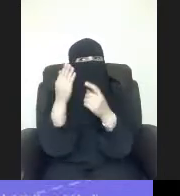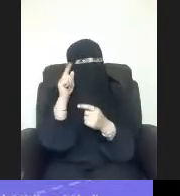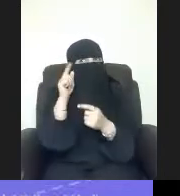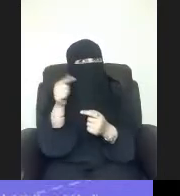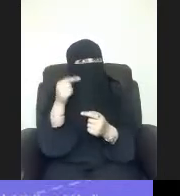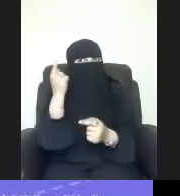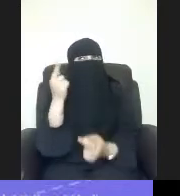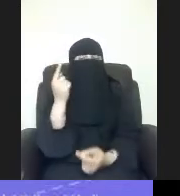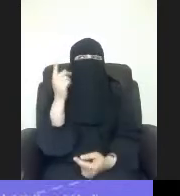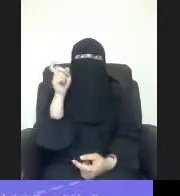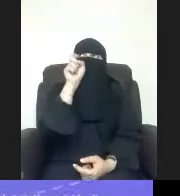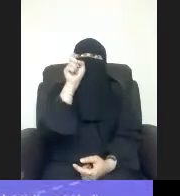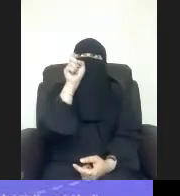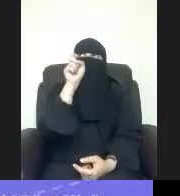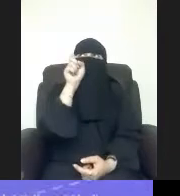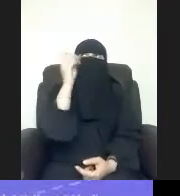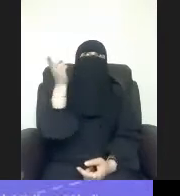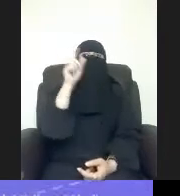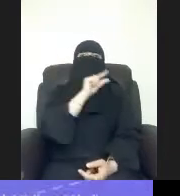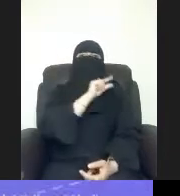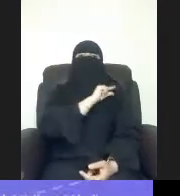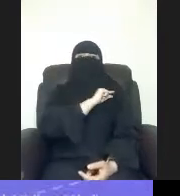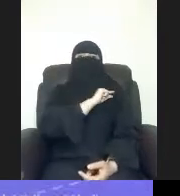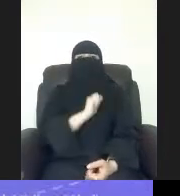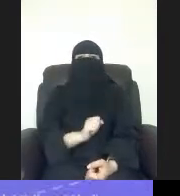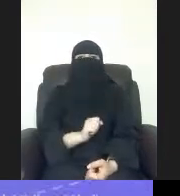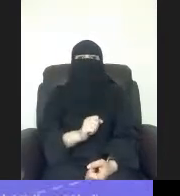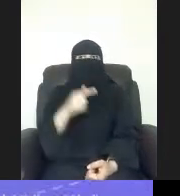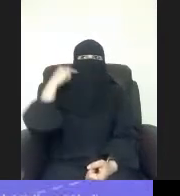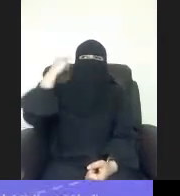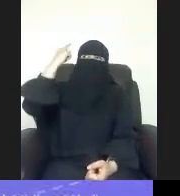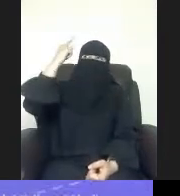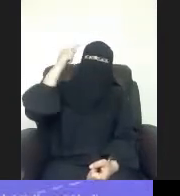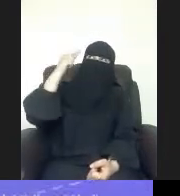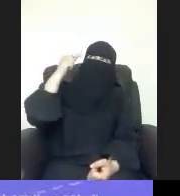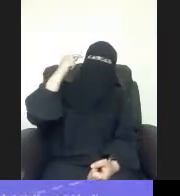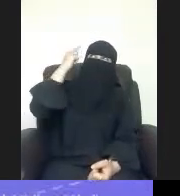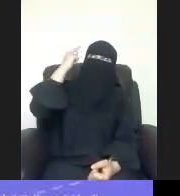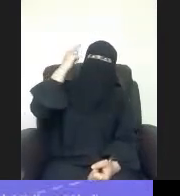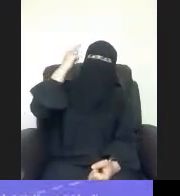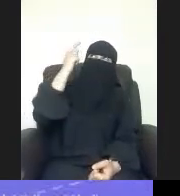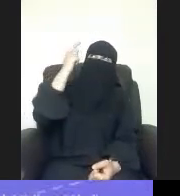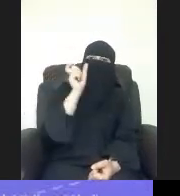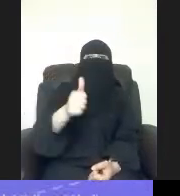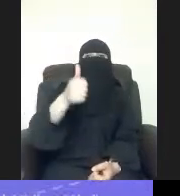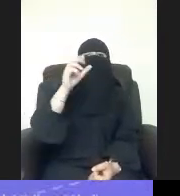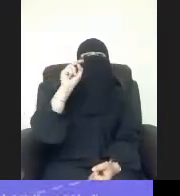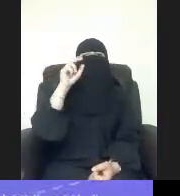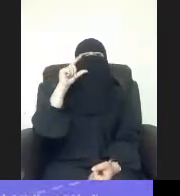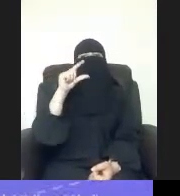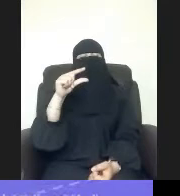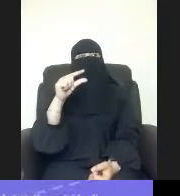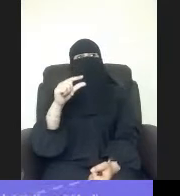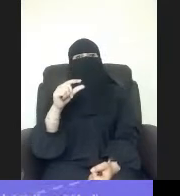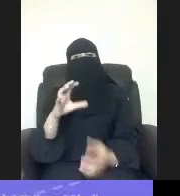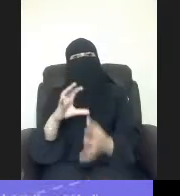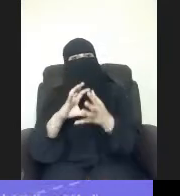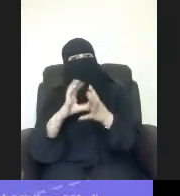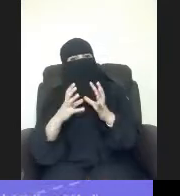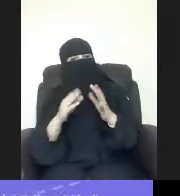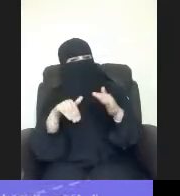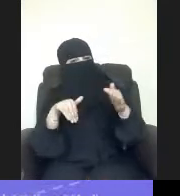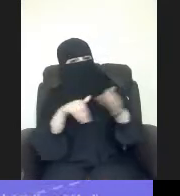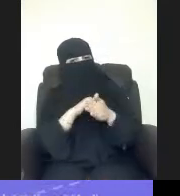أمثلتي دائما ترتبط معهم في التفكير والتفكير الناقد، كيف اللاعب الفلاني، الكرة الفلانية، طلعات